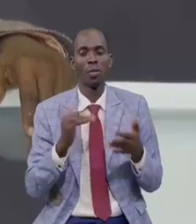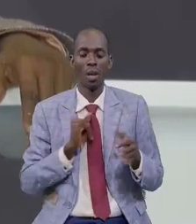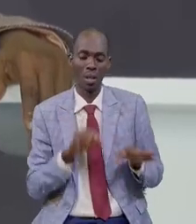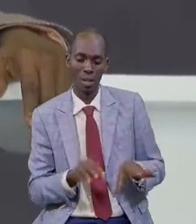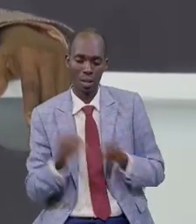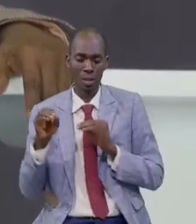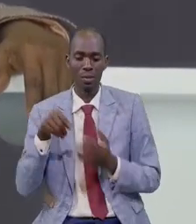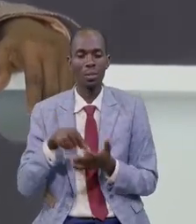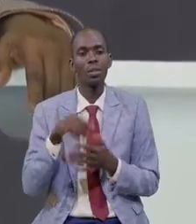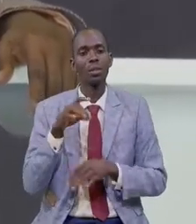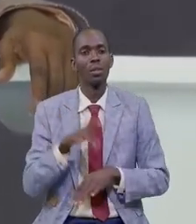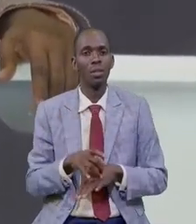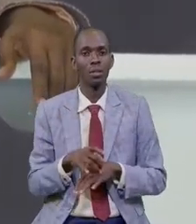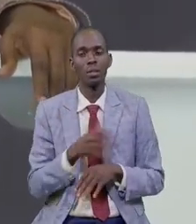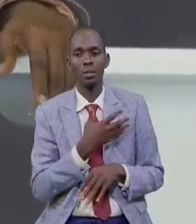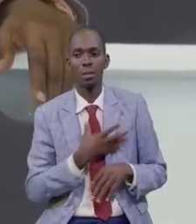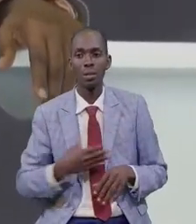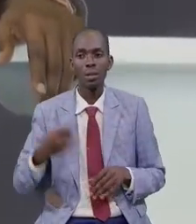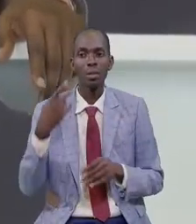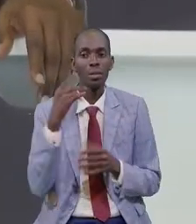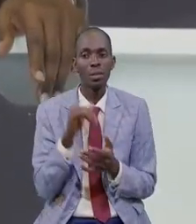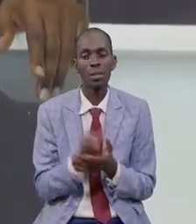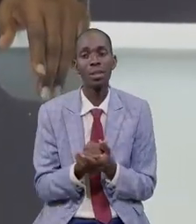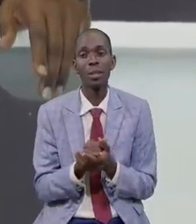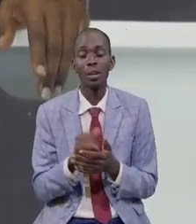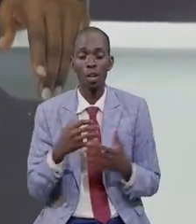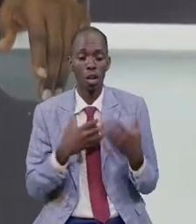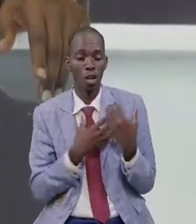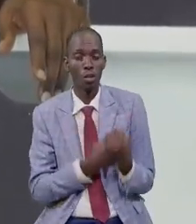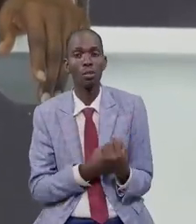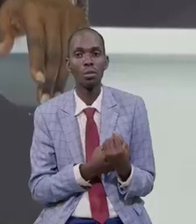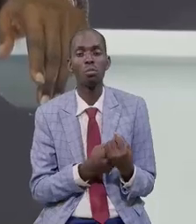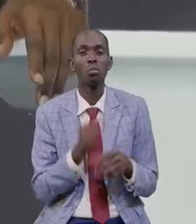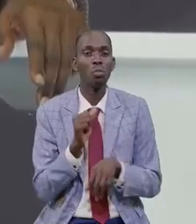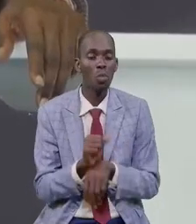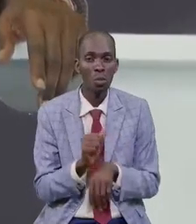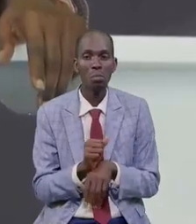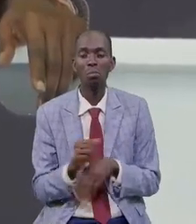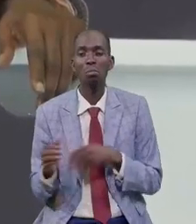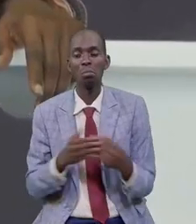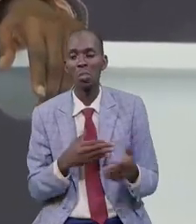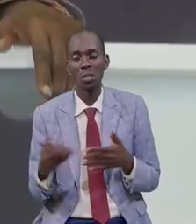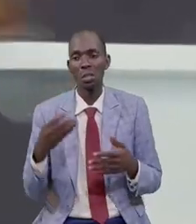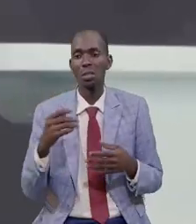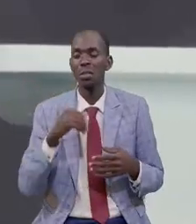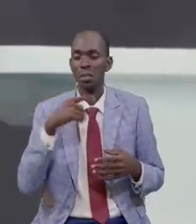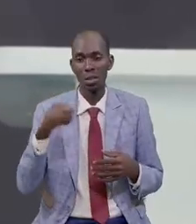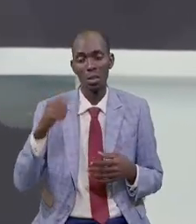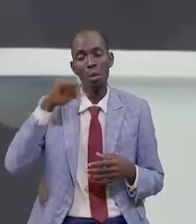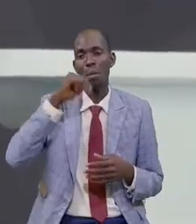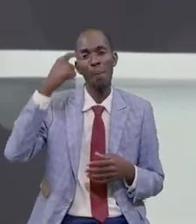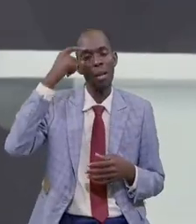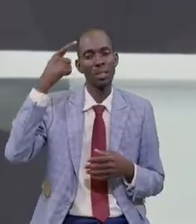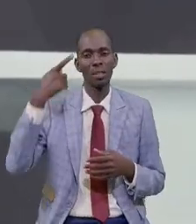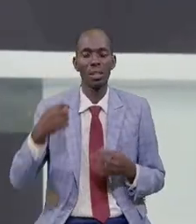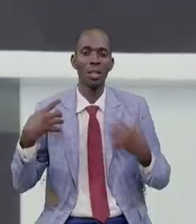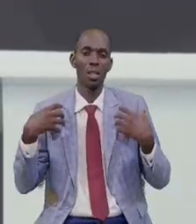le courage de marcher en en dihor de lion je vais réussir